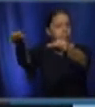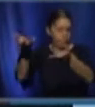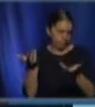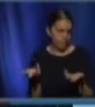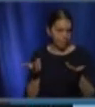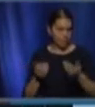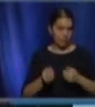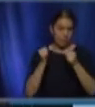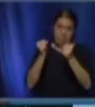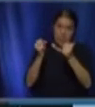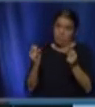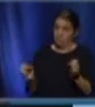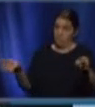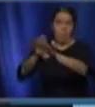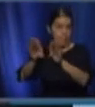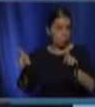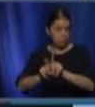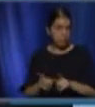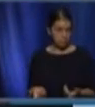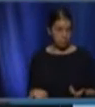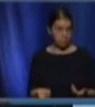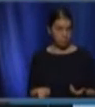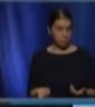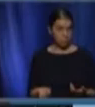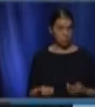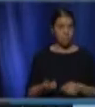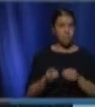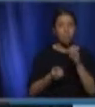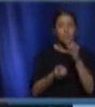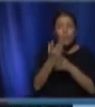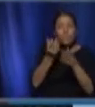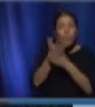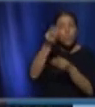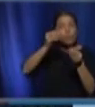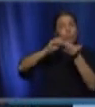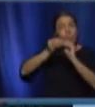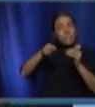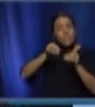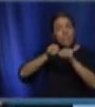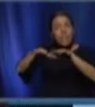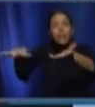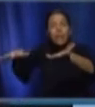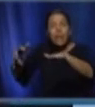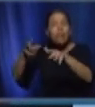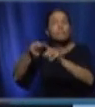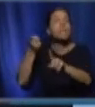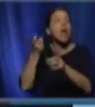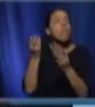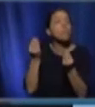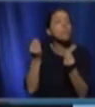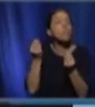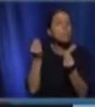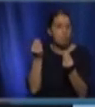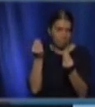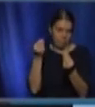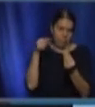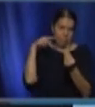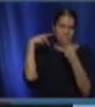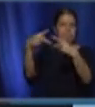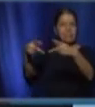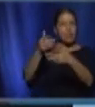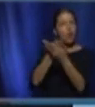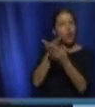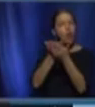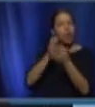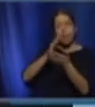éclosions sont dans les entreprises. Donc, il faut vraiment agir de ce côté-là. Puis j'ai parlé avec Jean Boulay en fin de